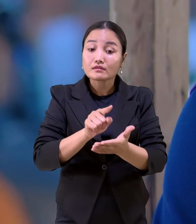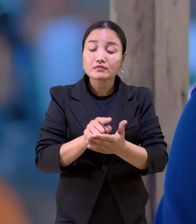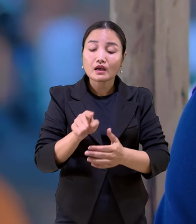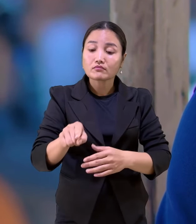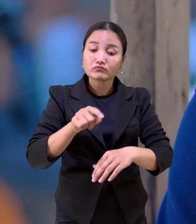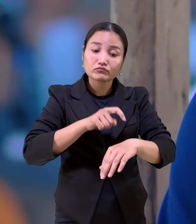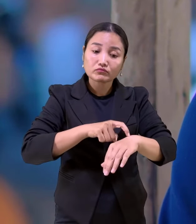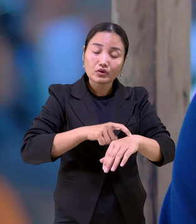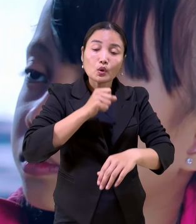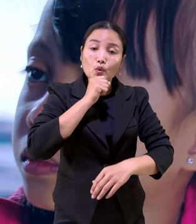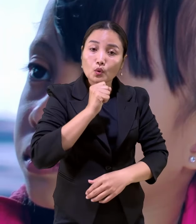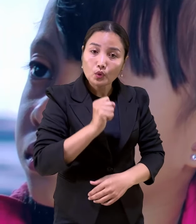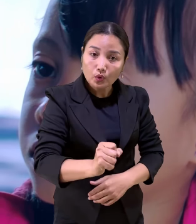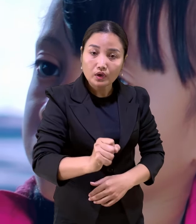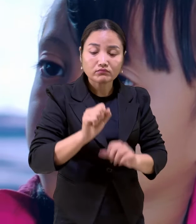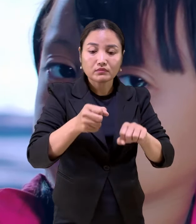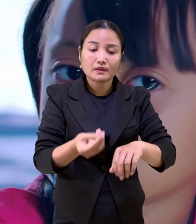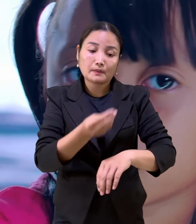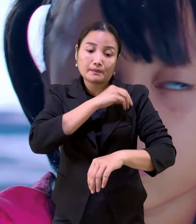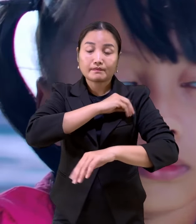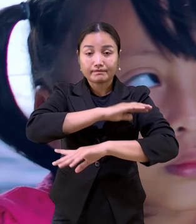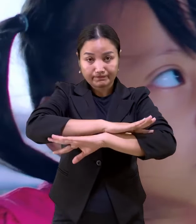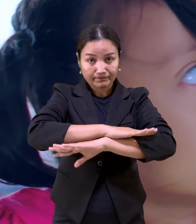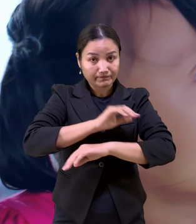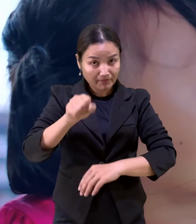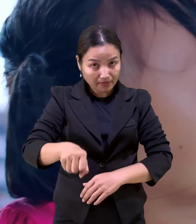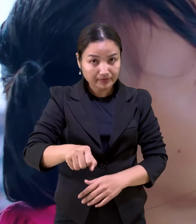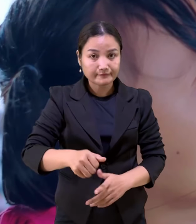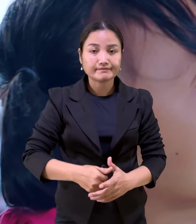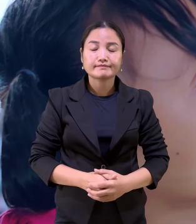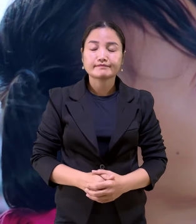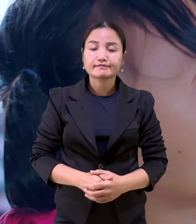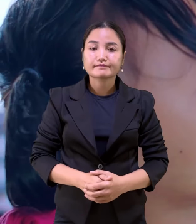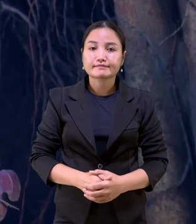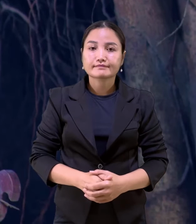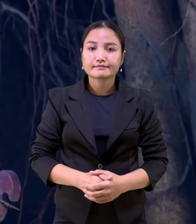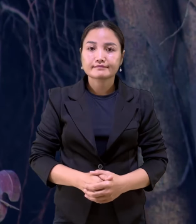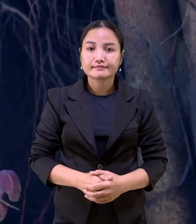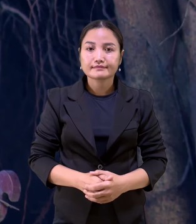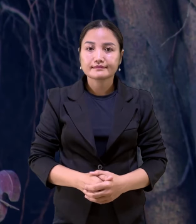ที่ปิดแซ่เปจ่าเตอร์หนึ่งเมียนประอัตรายหนึ่งเกนะ